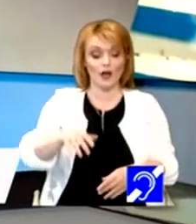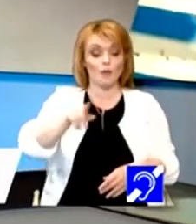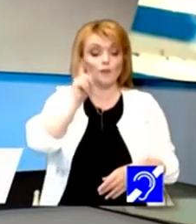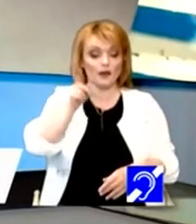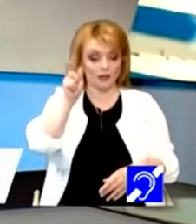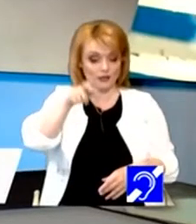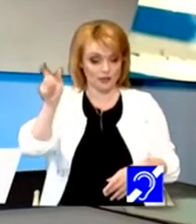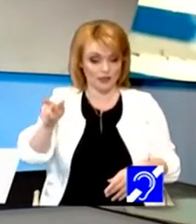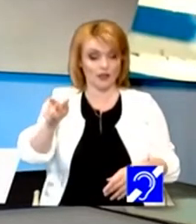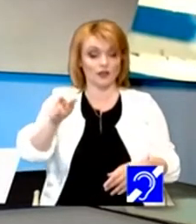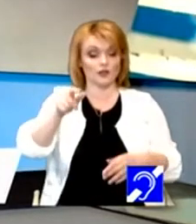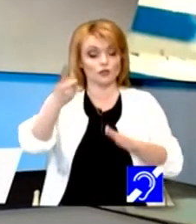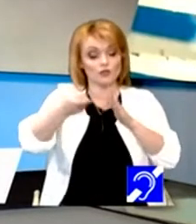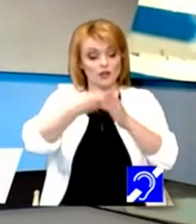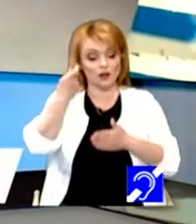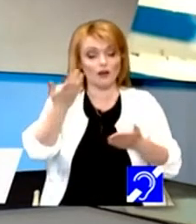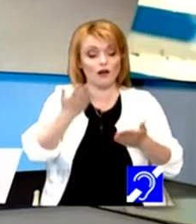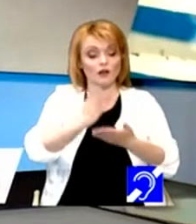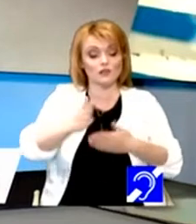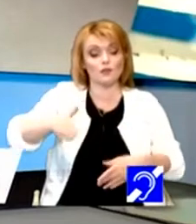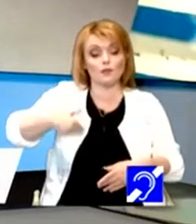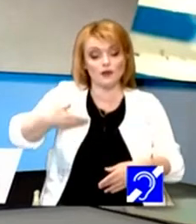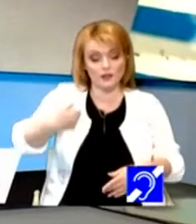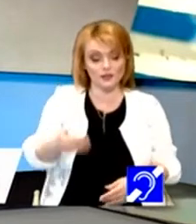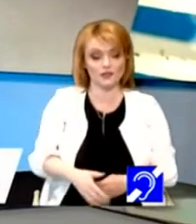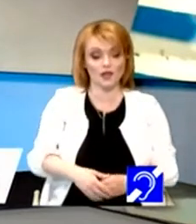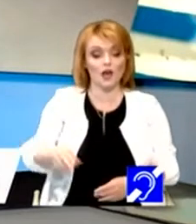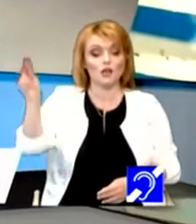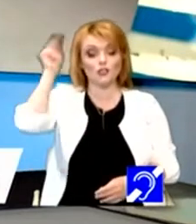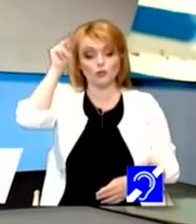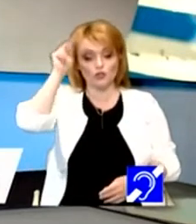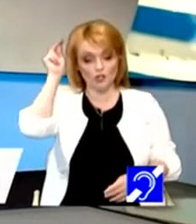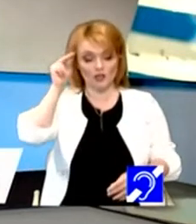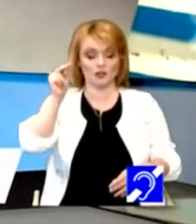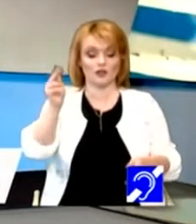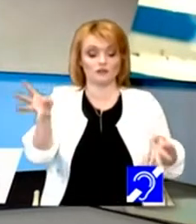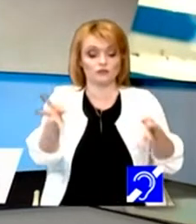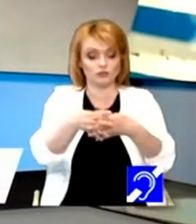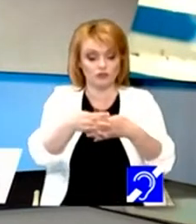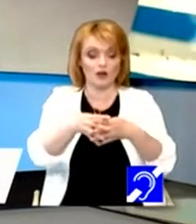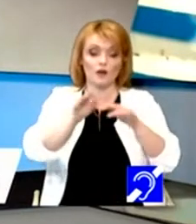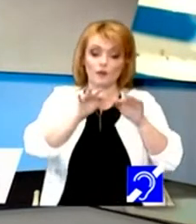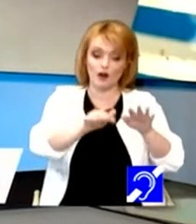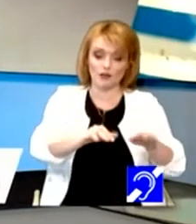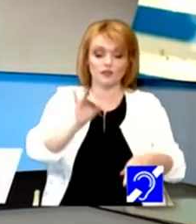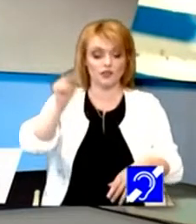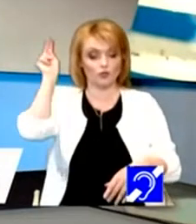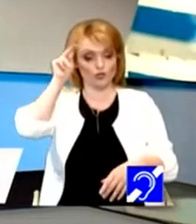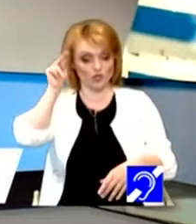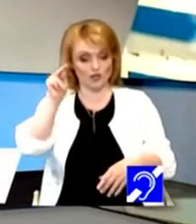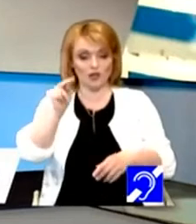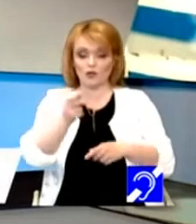descoperit beneficiile învățământului dual și au participat la ateliere tematice de inginerie, tehnologie informațională,